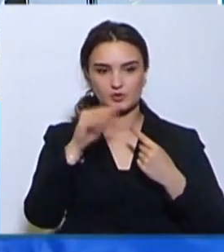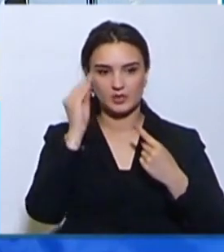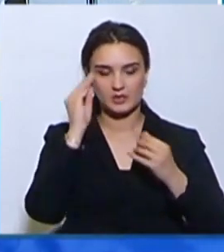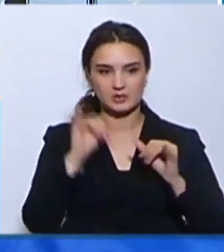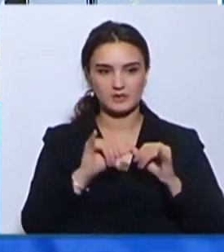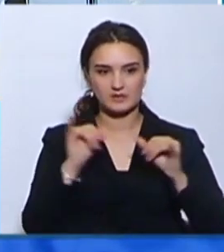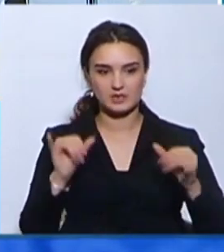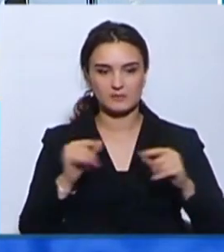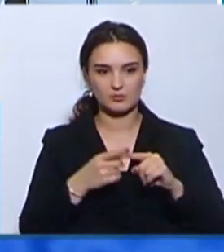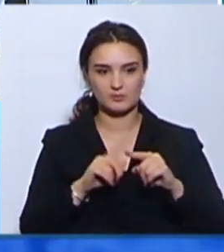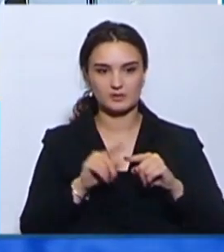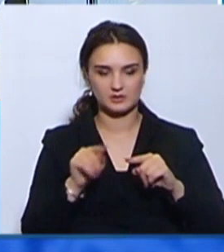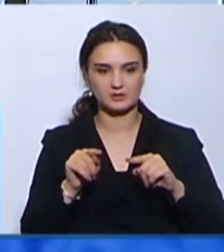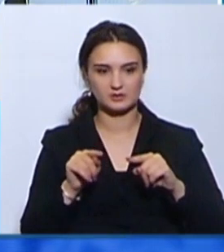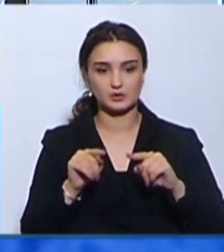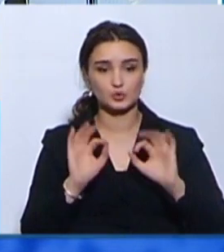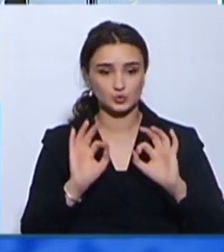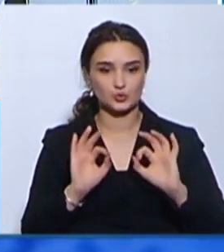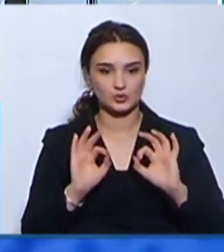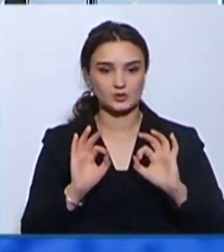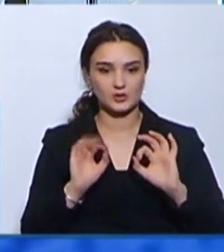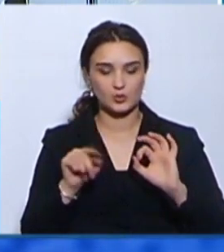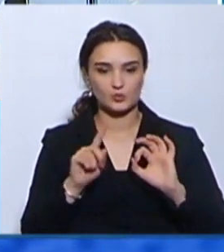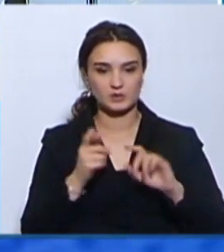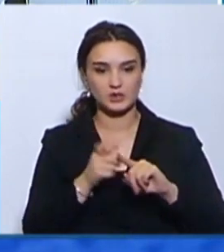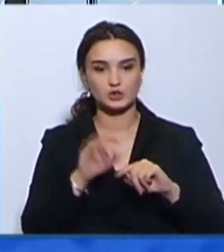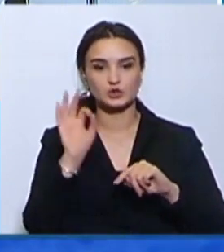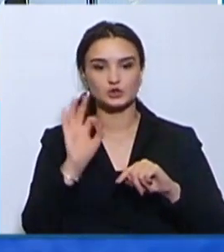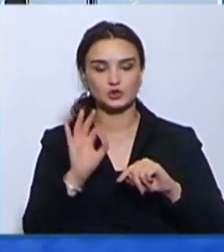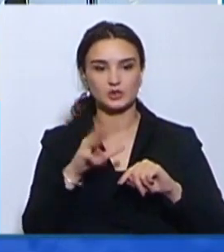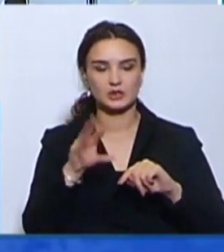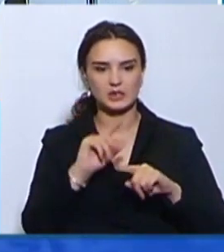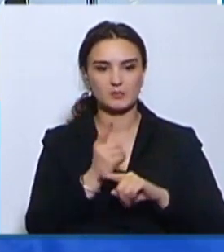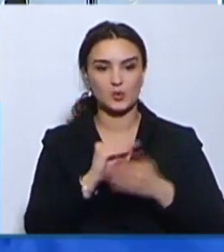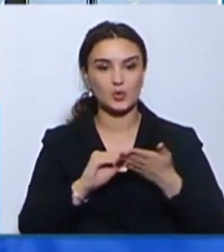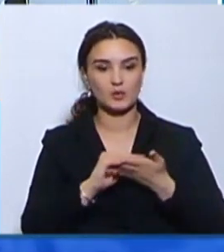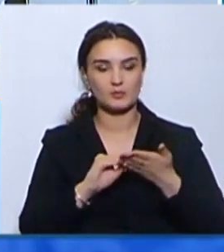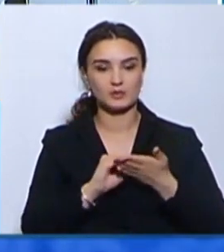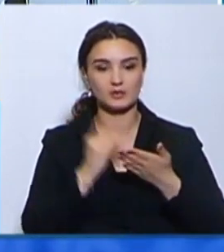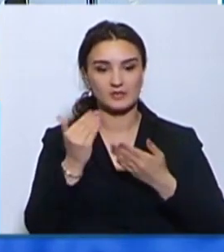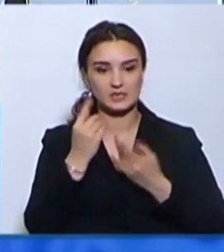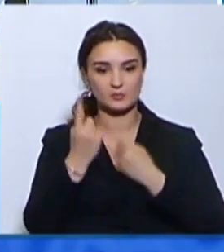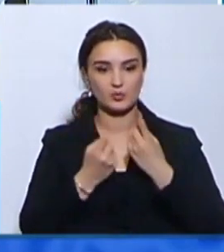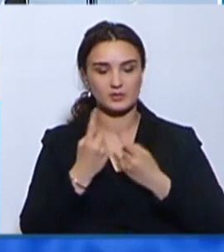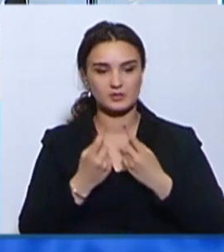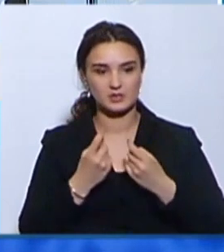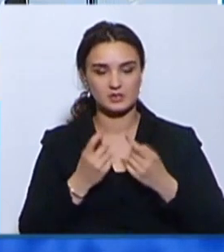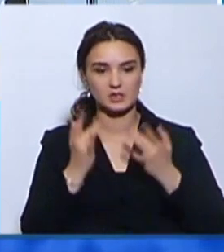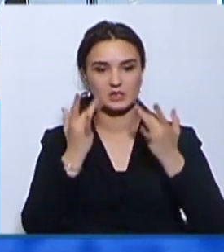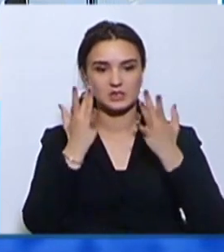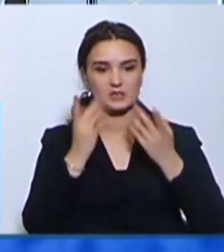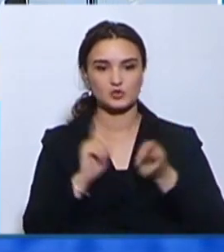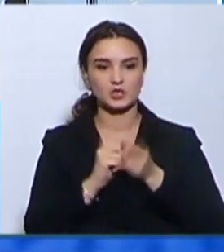აზრი, როგორც ჩანს, არ არის მოკლებული საფუძველს, იმიტომ რომ ძალიან ხშირად იმეორებენ თქვენს ინფორმაციას